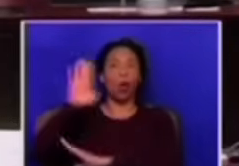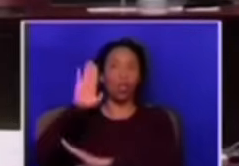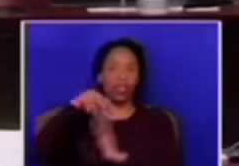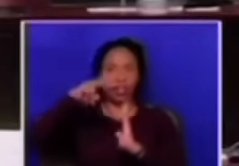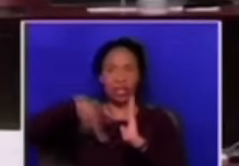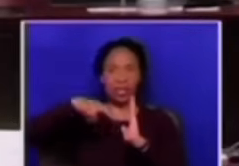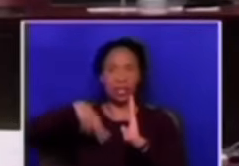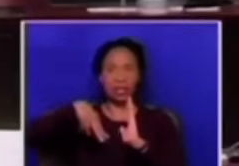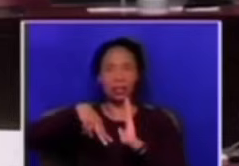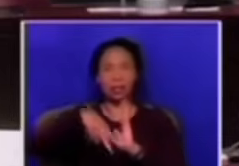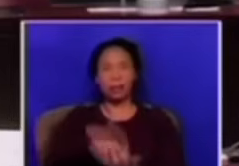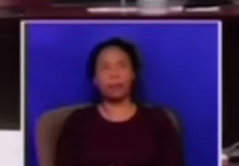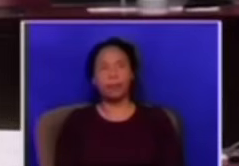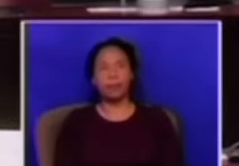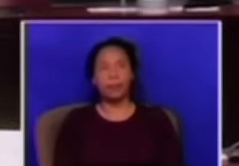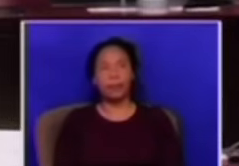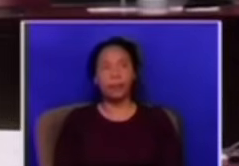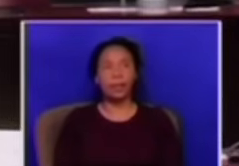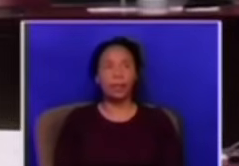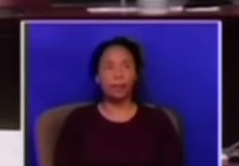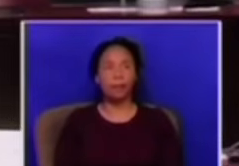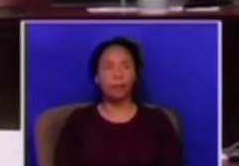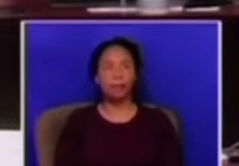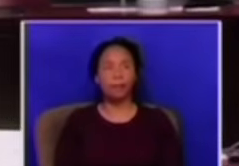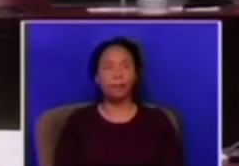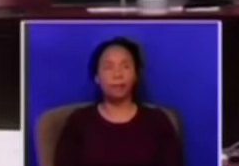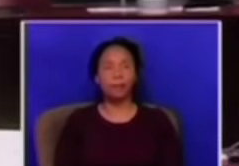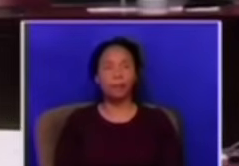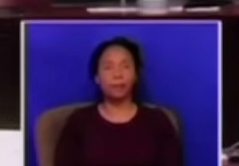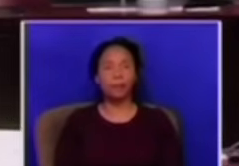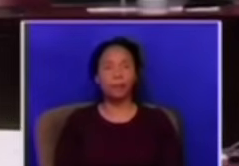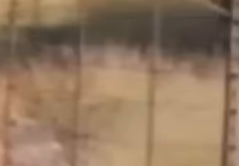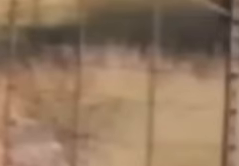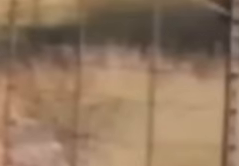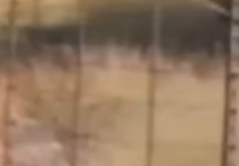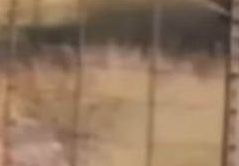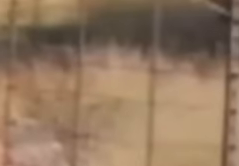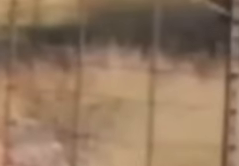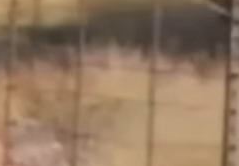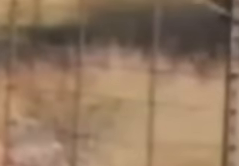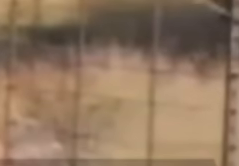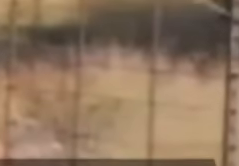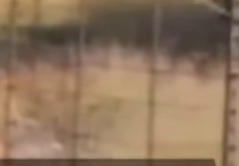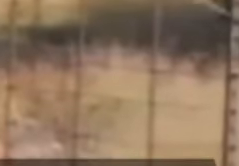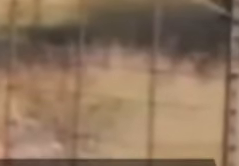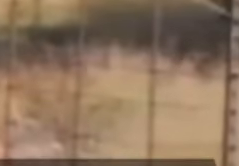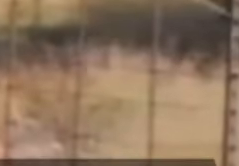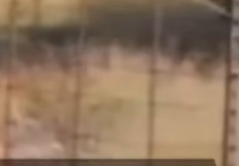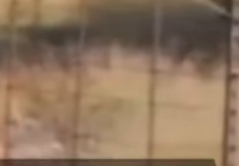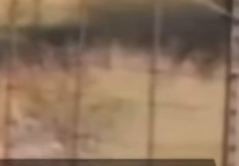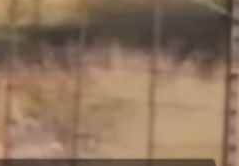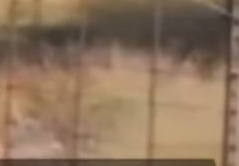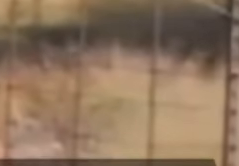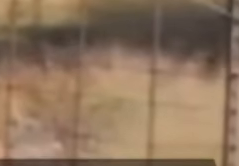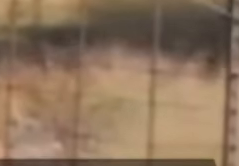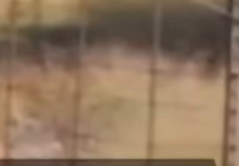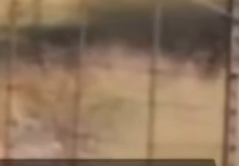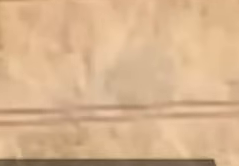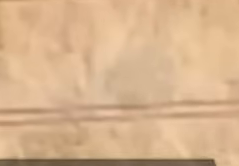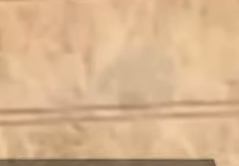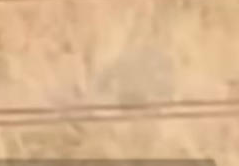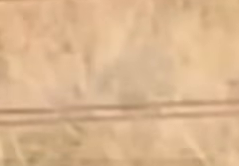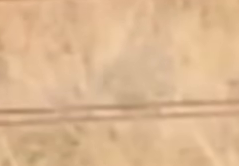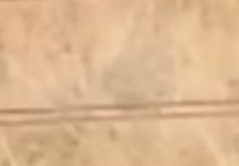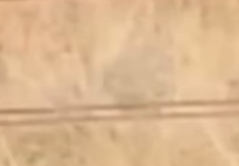nasionale eenheid gaan ineenstort. Hy sluit nie die moontlikheid uit dat MK die EFF kan steun met 'n dringende aansoek